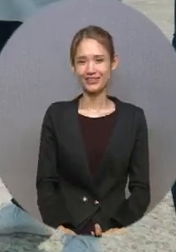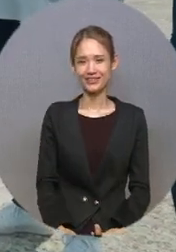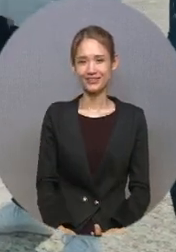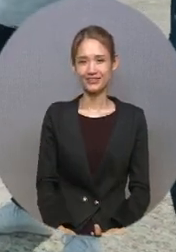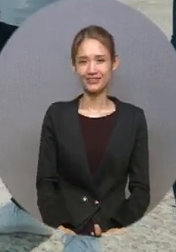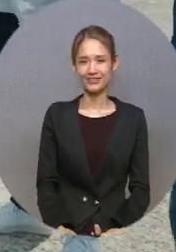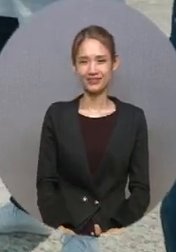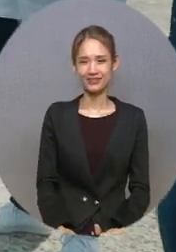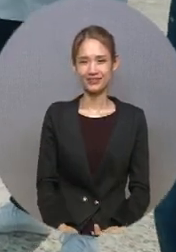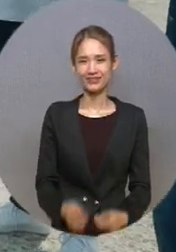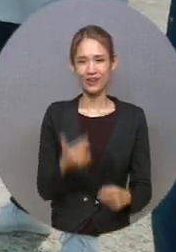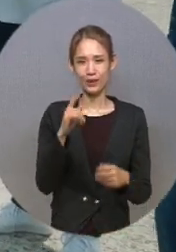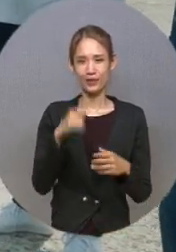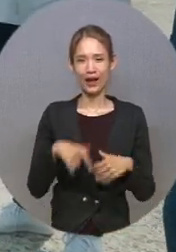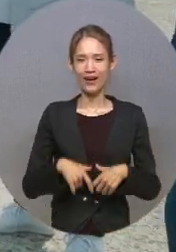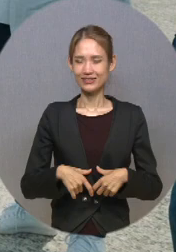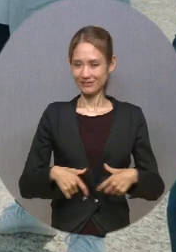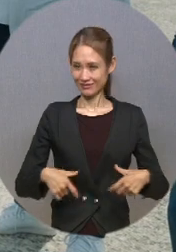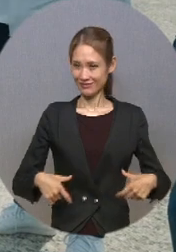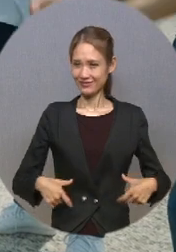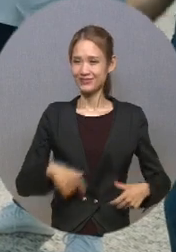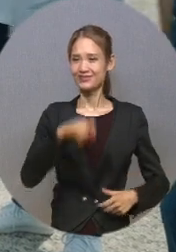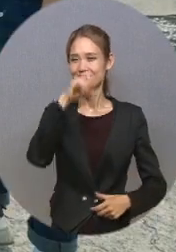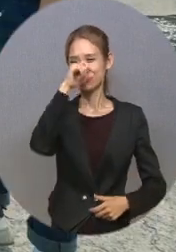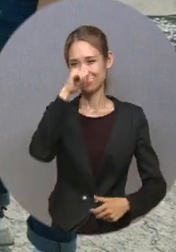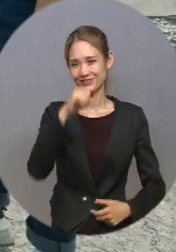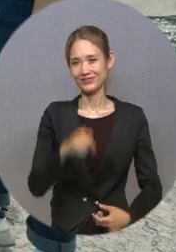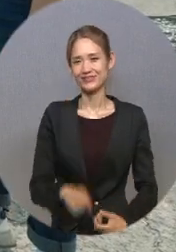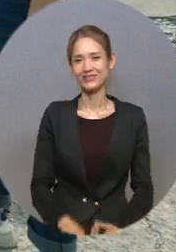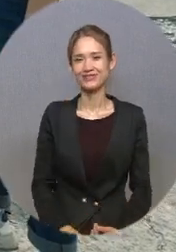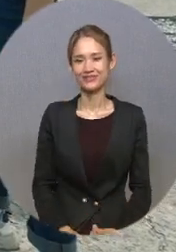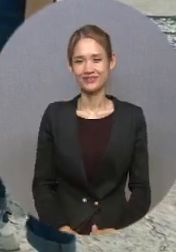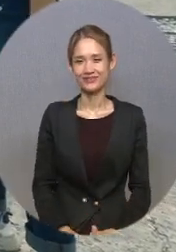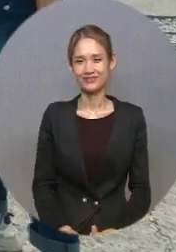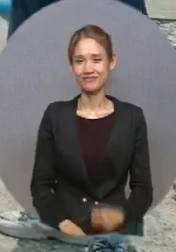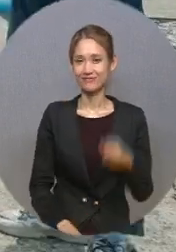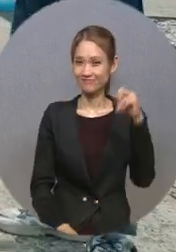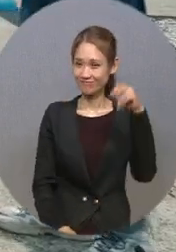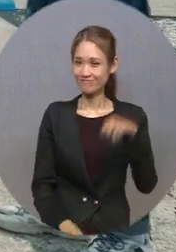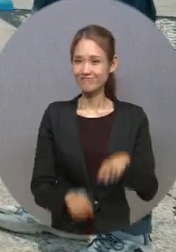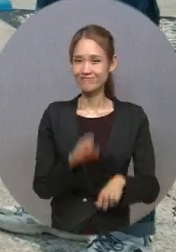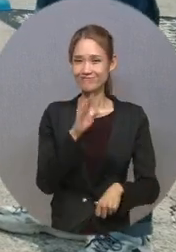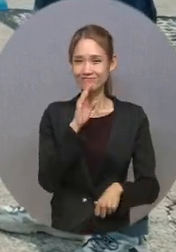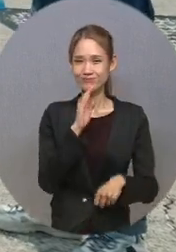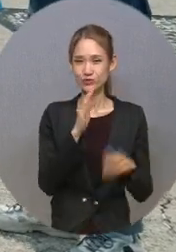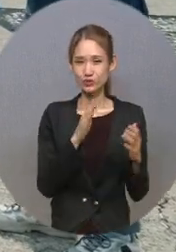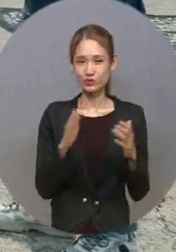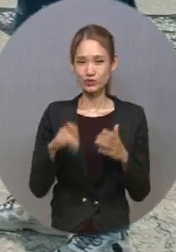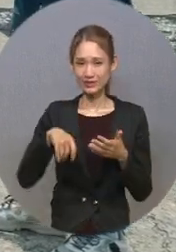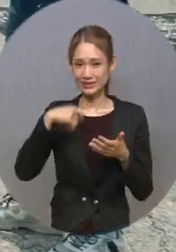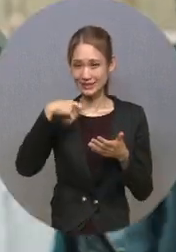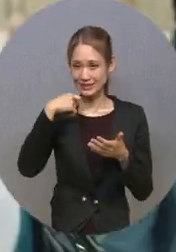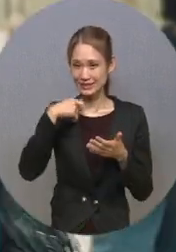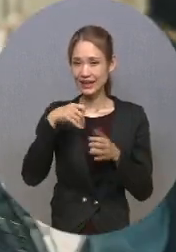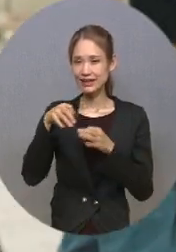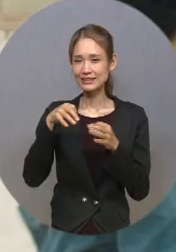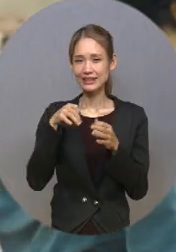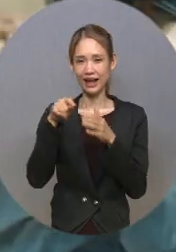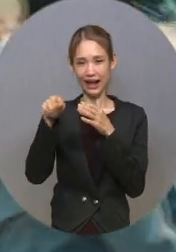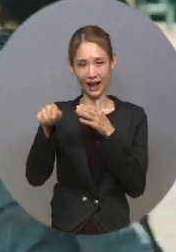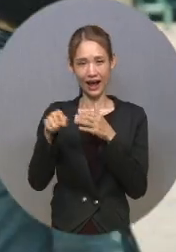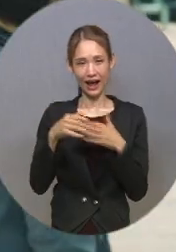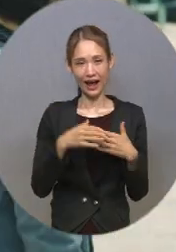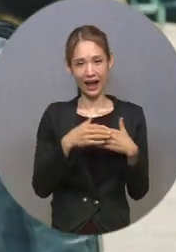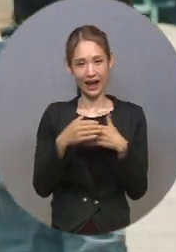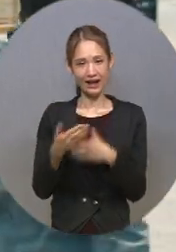잡혀. 야, 남의 사람들이 이렇게 인심이 좋습니다. 맞습니다. 아~ 자, 그러면 우리 식당으로 준비하신 식당이 있다고 하셨죠? 아, 이쪽 가면 됩니다. 자, 이쪽 가면 되니까.